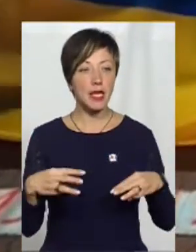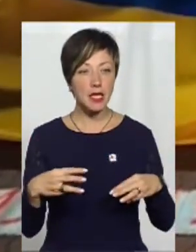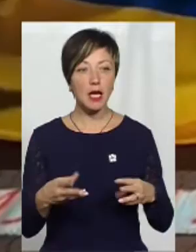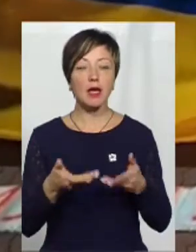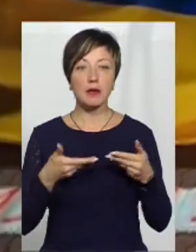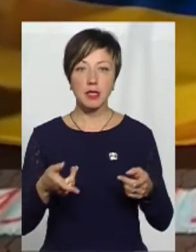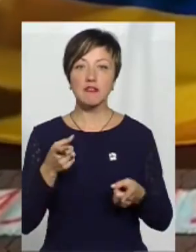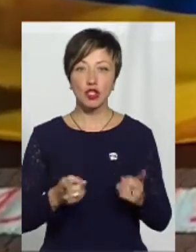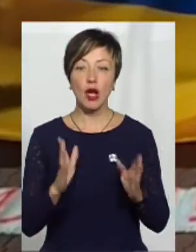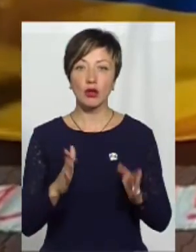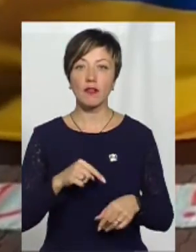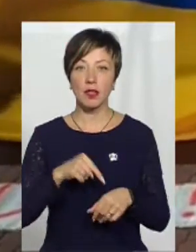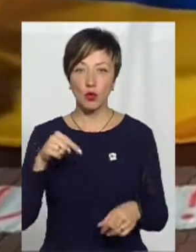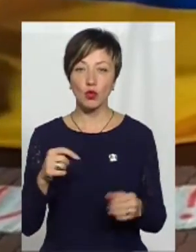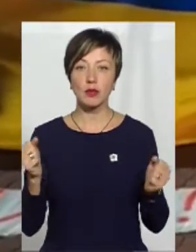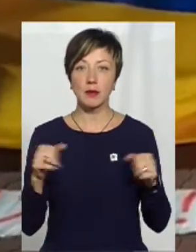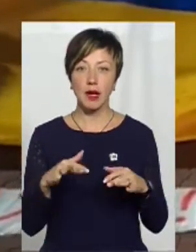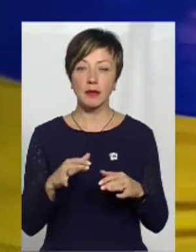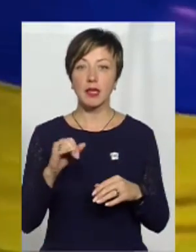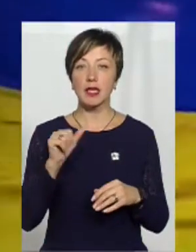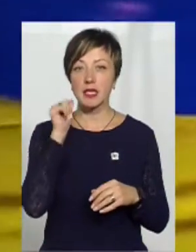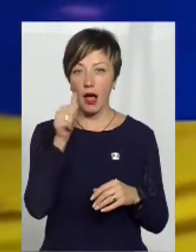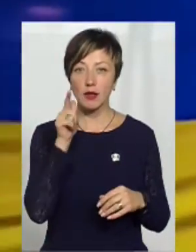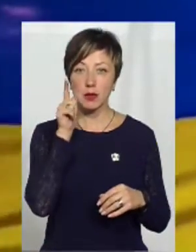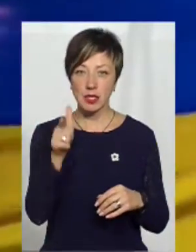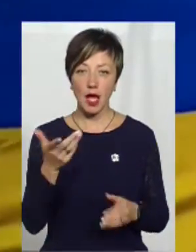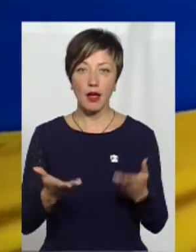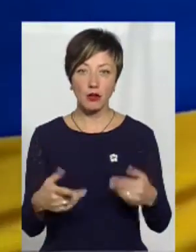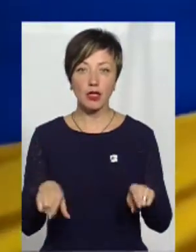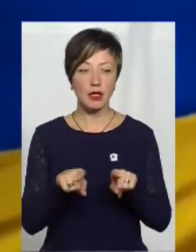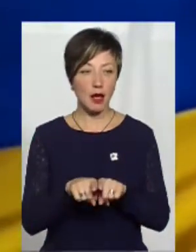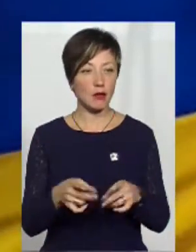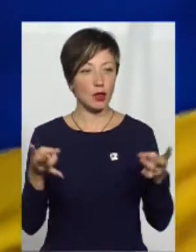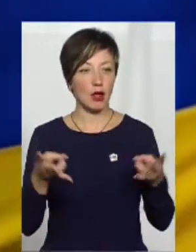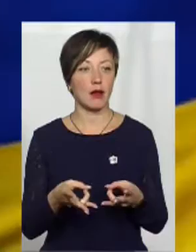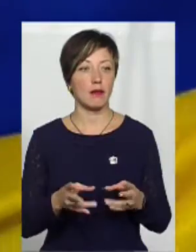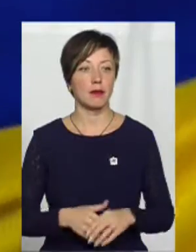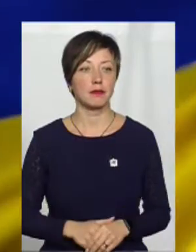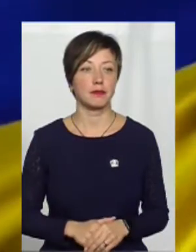звичайно, відреагуємо і зберемося і завтра, і післязавтра, якщо на те буде потреба.